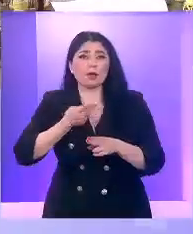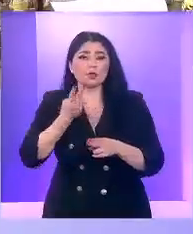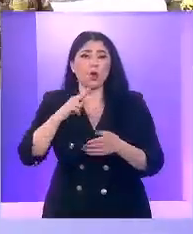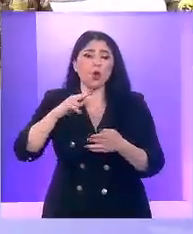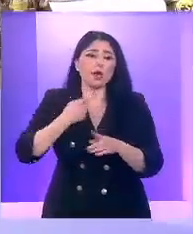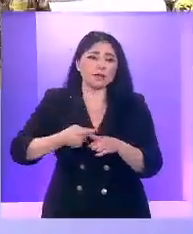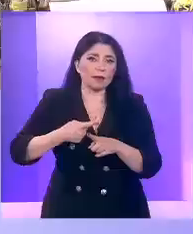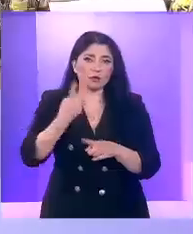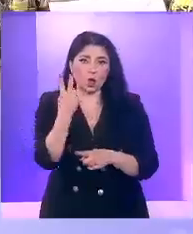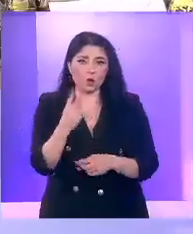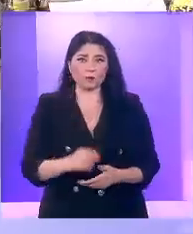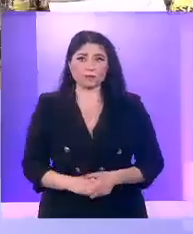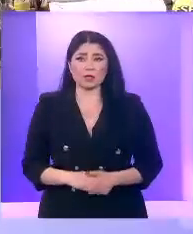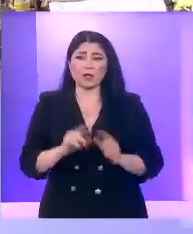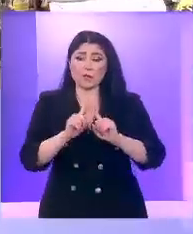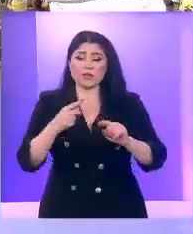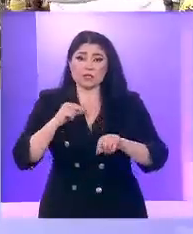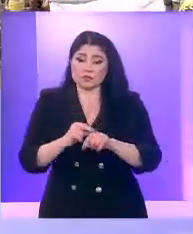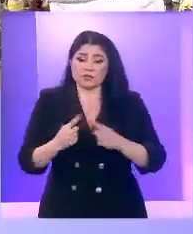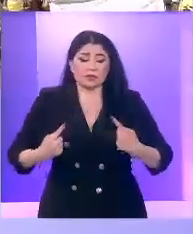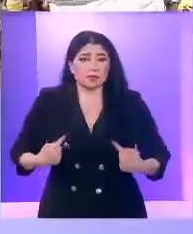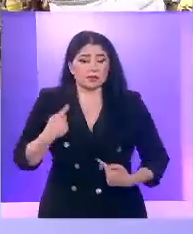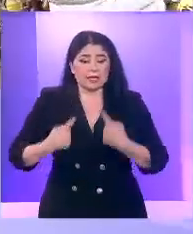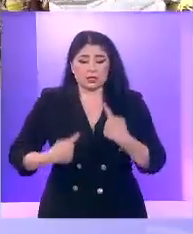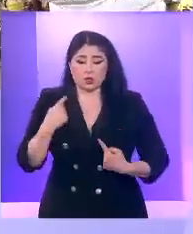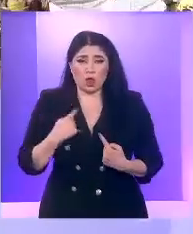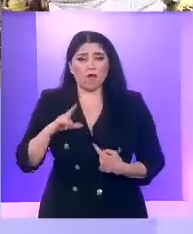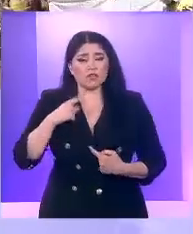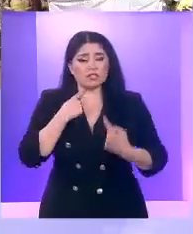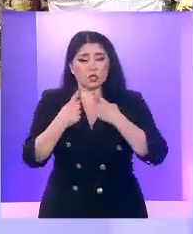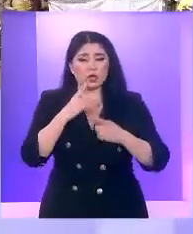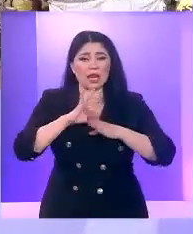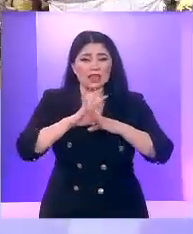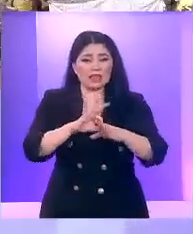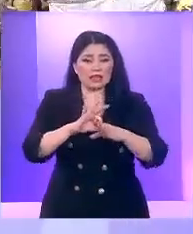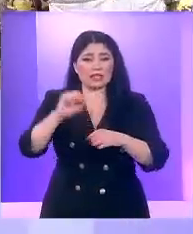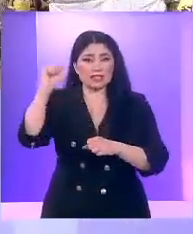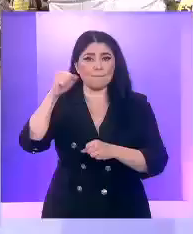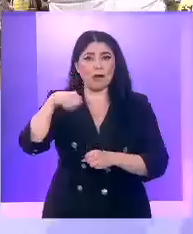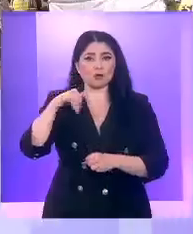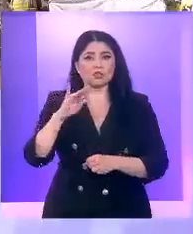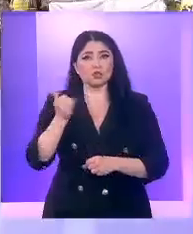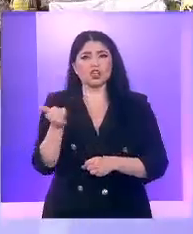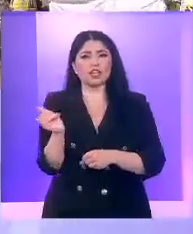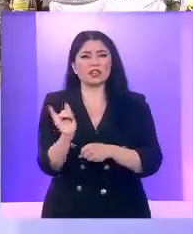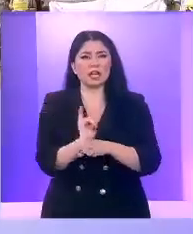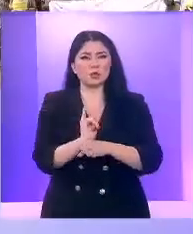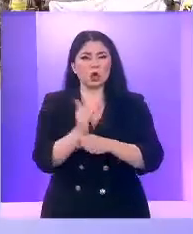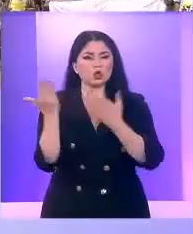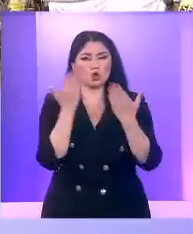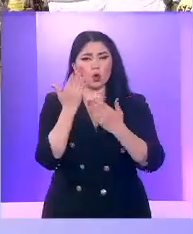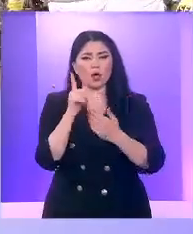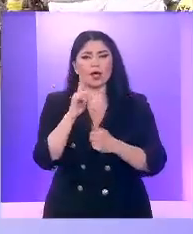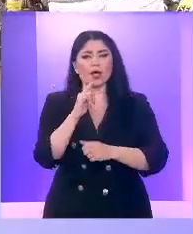tot mai tensionați, au fost și discuții între liderul de sindicat Marius Nistor și directoarea liceului